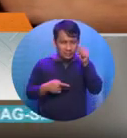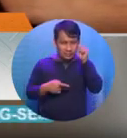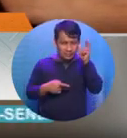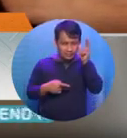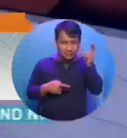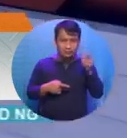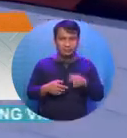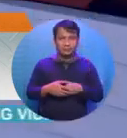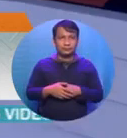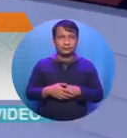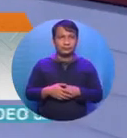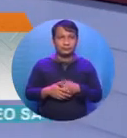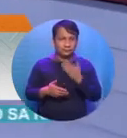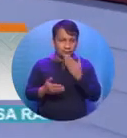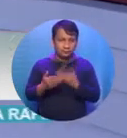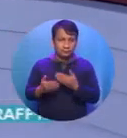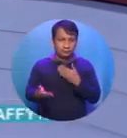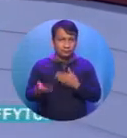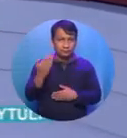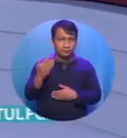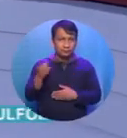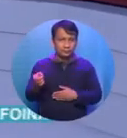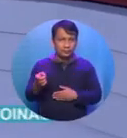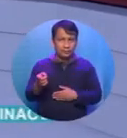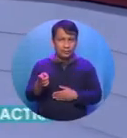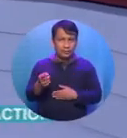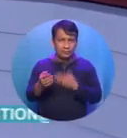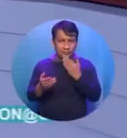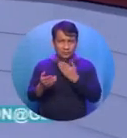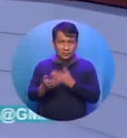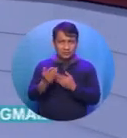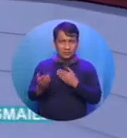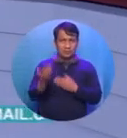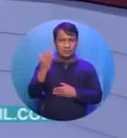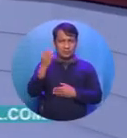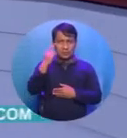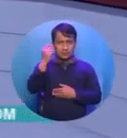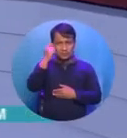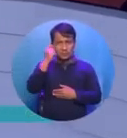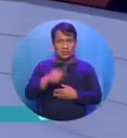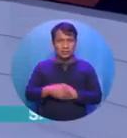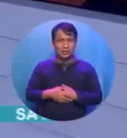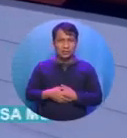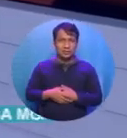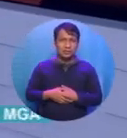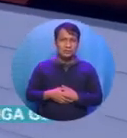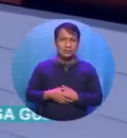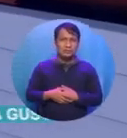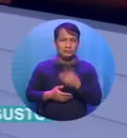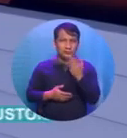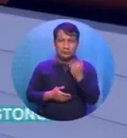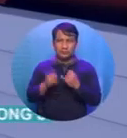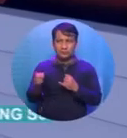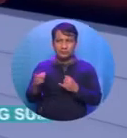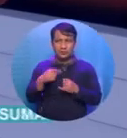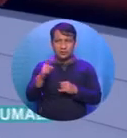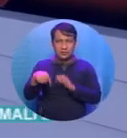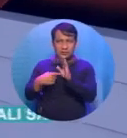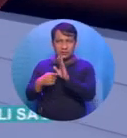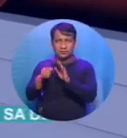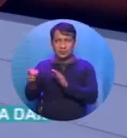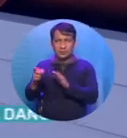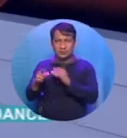siya. Magandang umaga po, sir. Okay. Sir, okay, bakit di ka pa rin makamove on